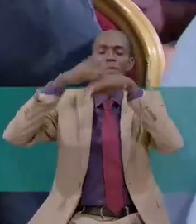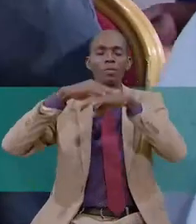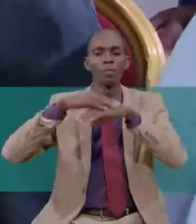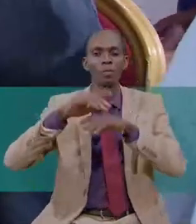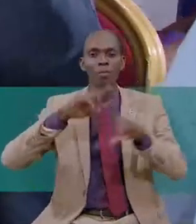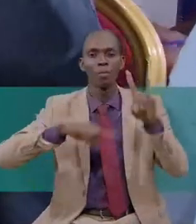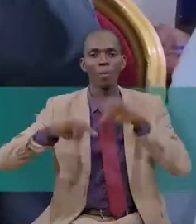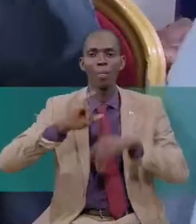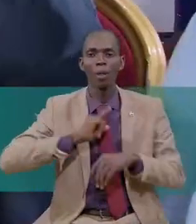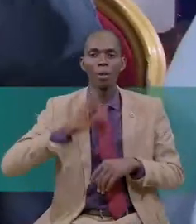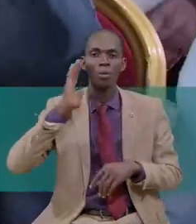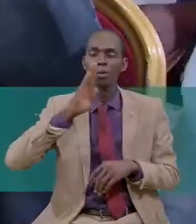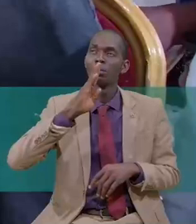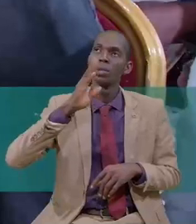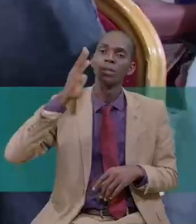serai là